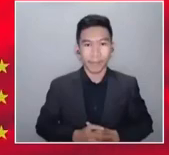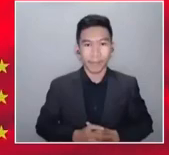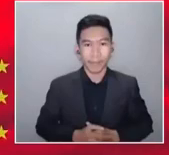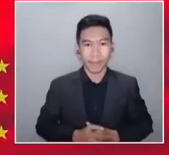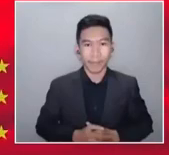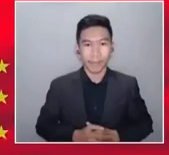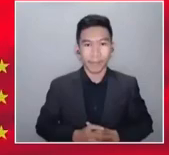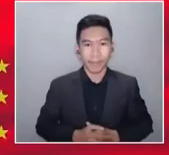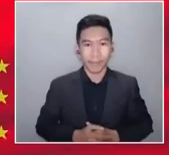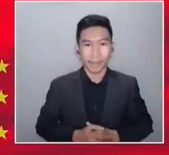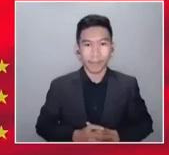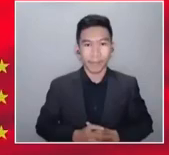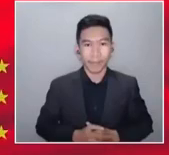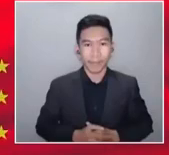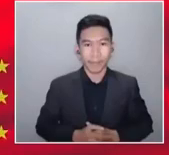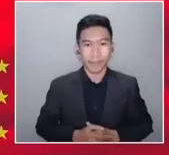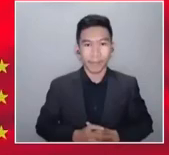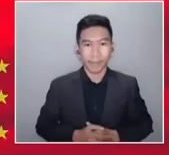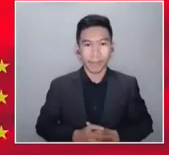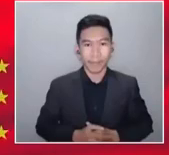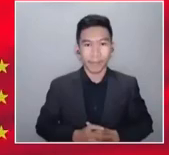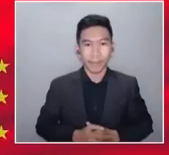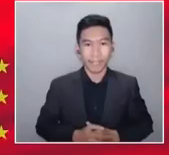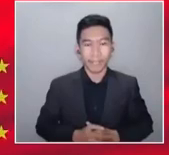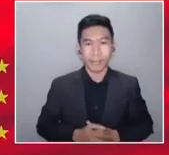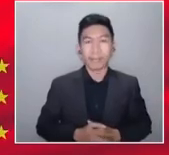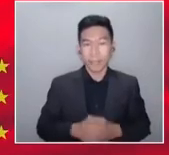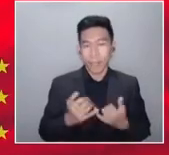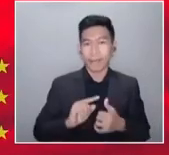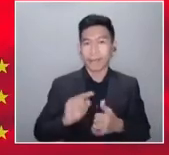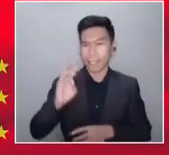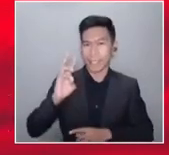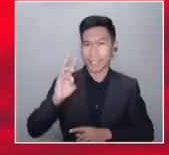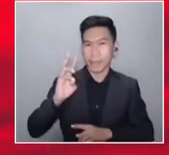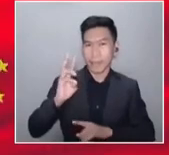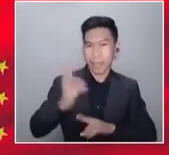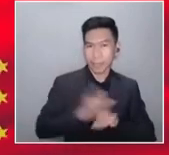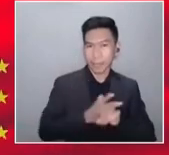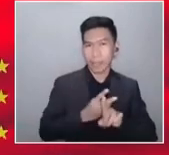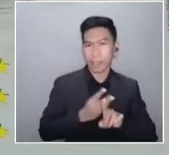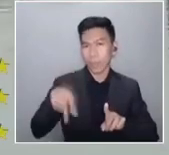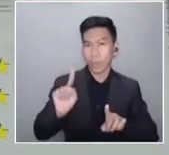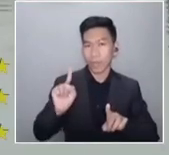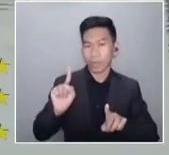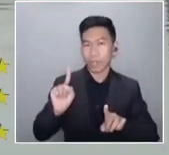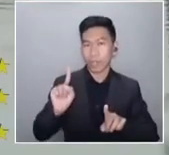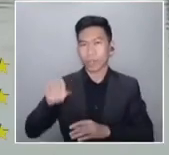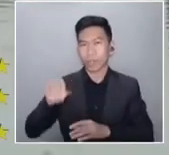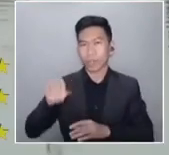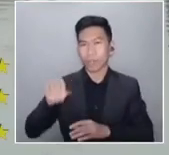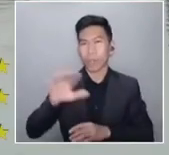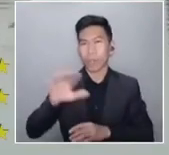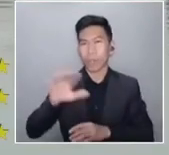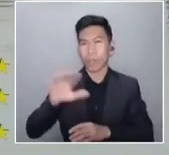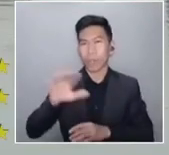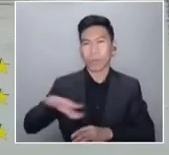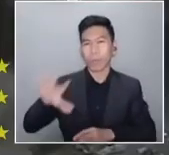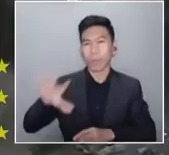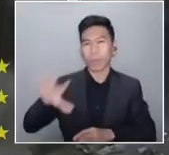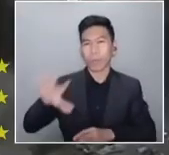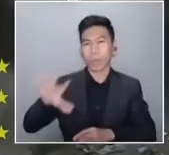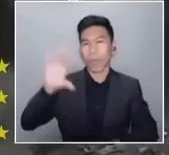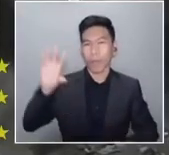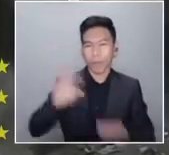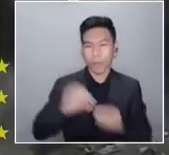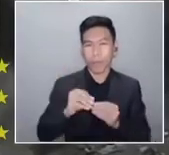pumalo po sa 23.7% yung ating poverty rate sa bansa, Mr. Lopez. Marami po yung nasadlak sa